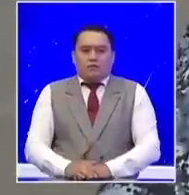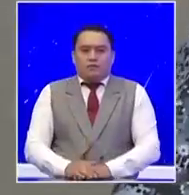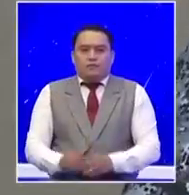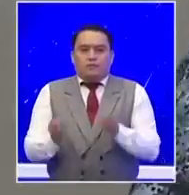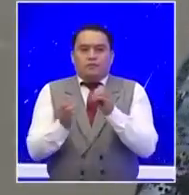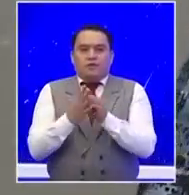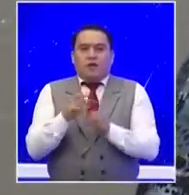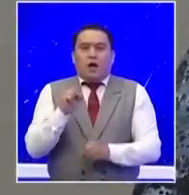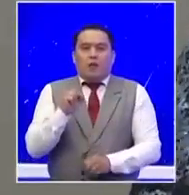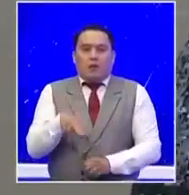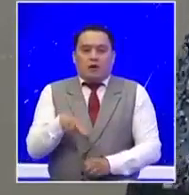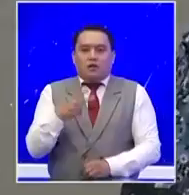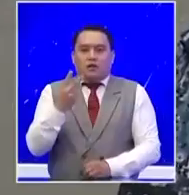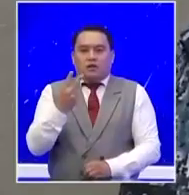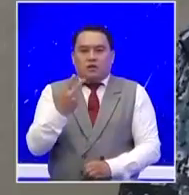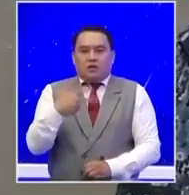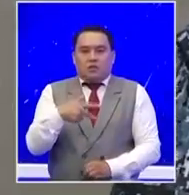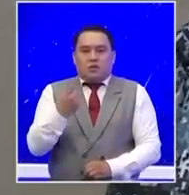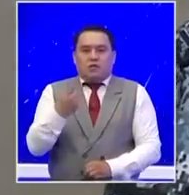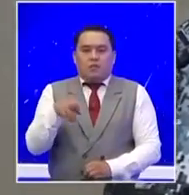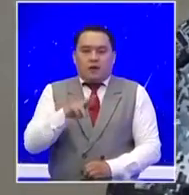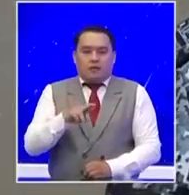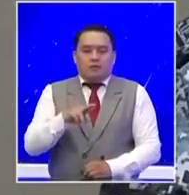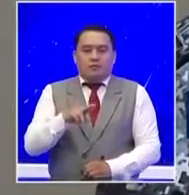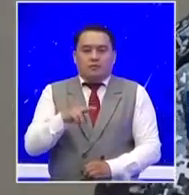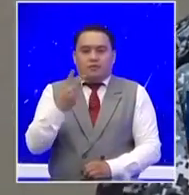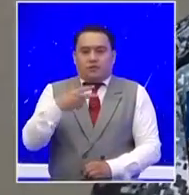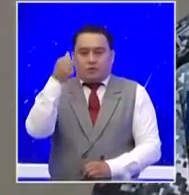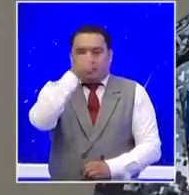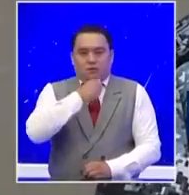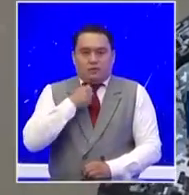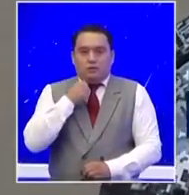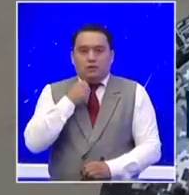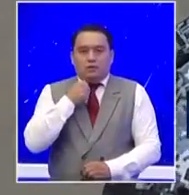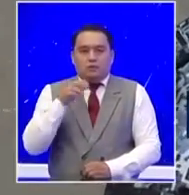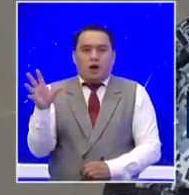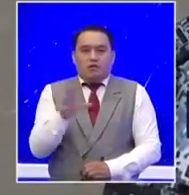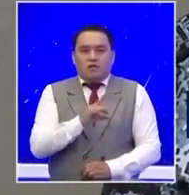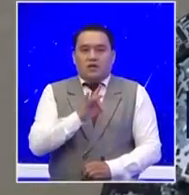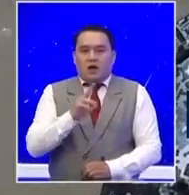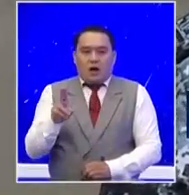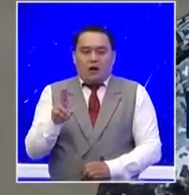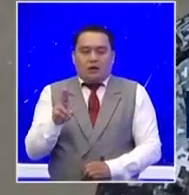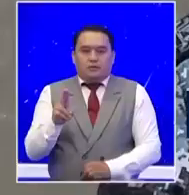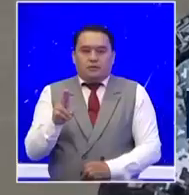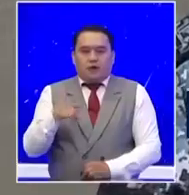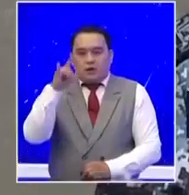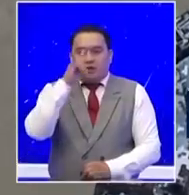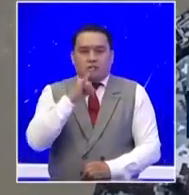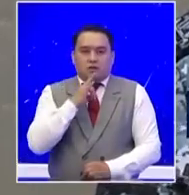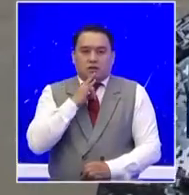15 апреля по 31 мая текущего года, 2020 года, во всей республике